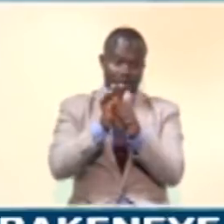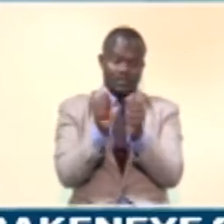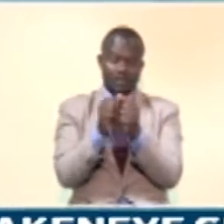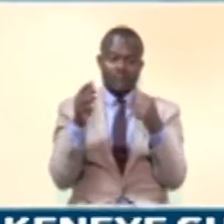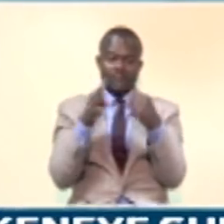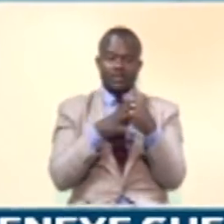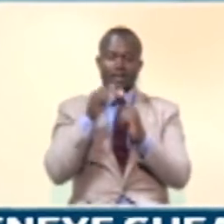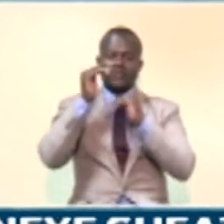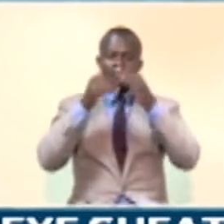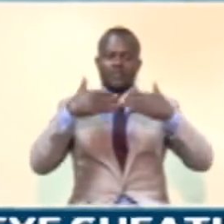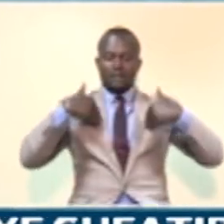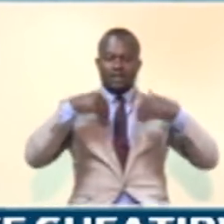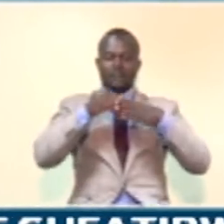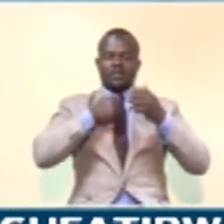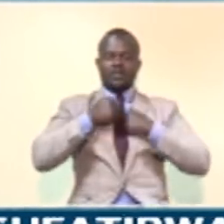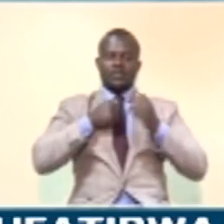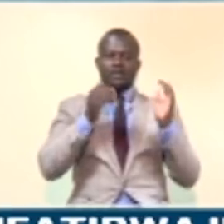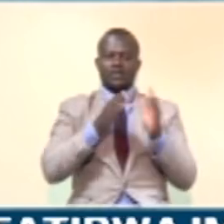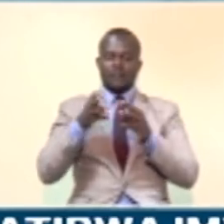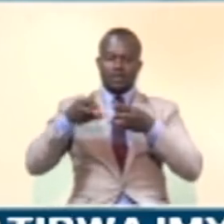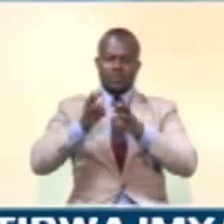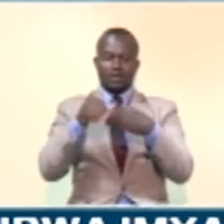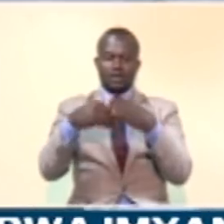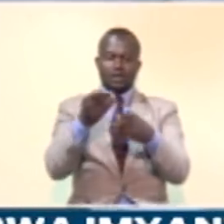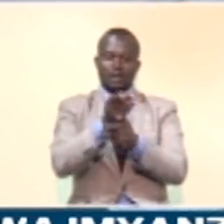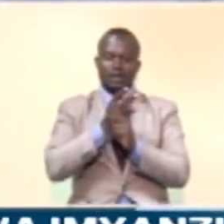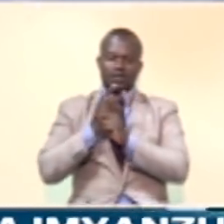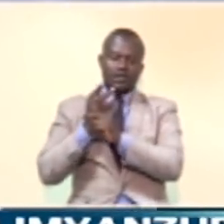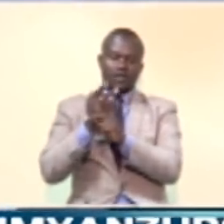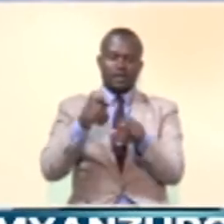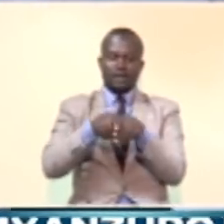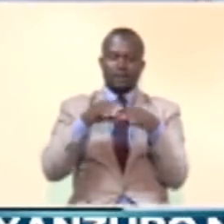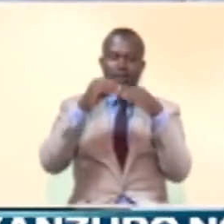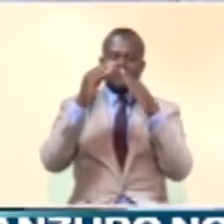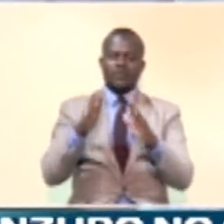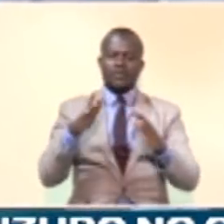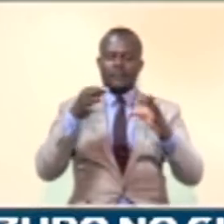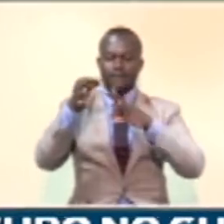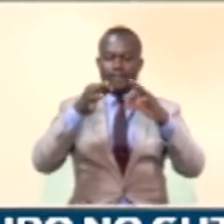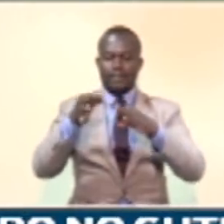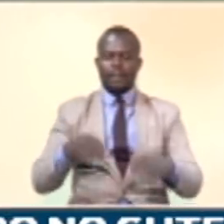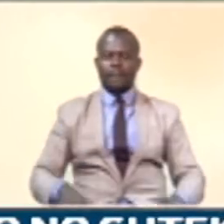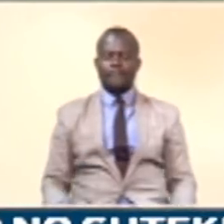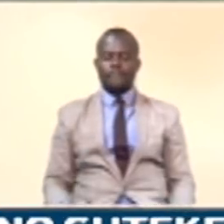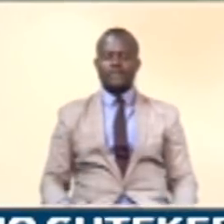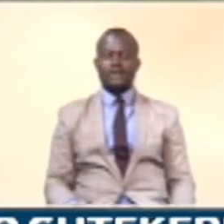COVID-19 inzego z'ubuzima mu Rwanda zateguye uburyo bwo kubitaho nk'uko guverineri Habitegeko abisobanura